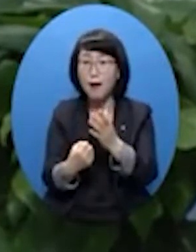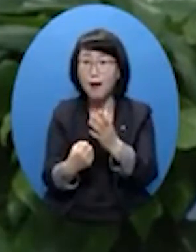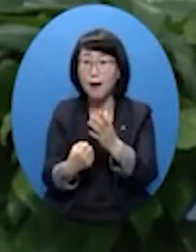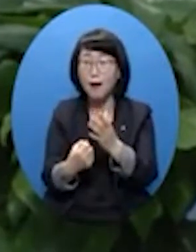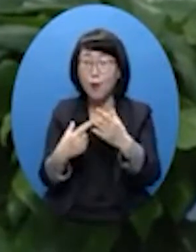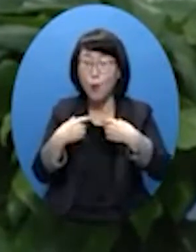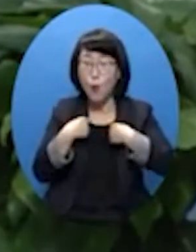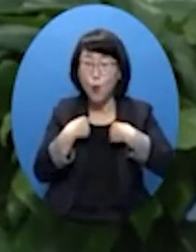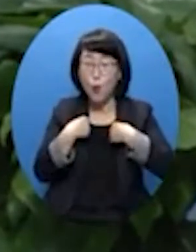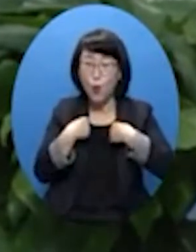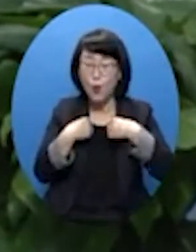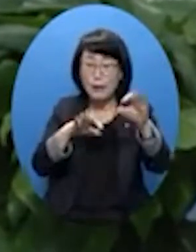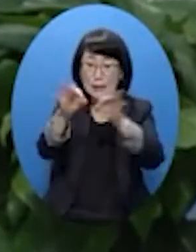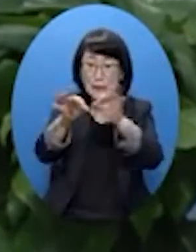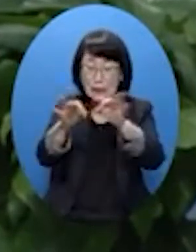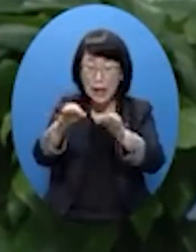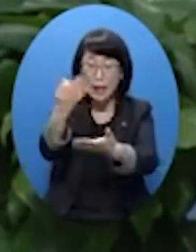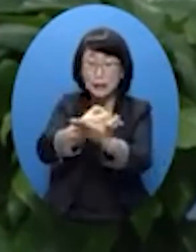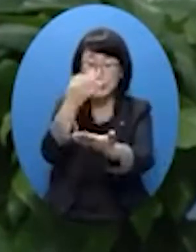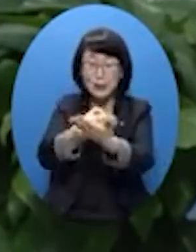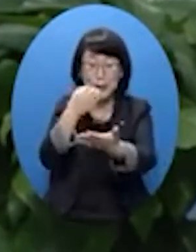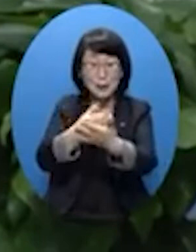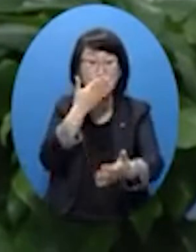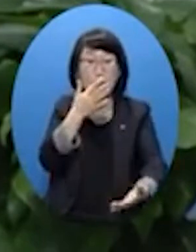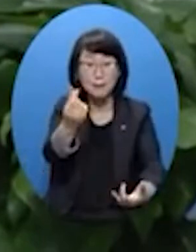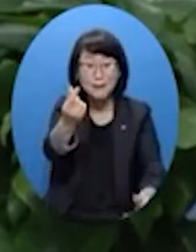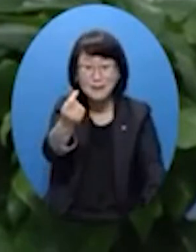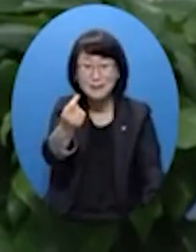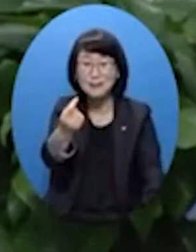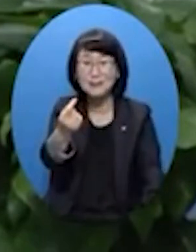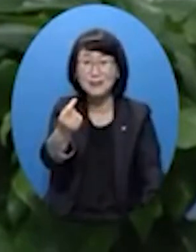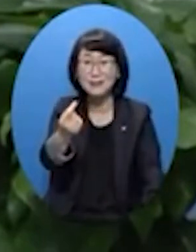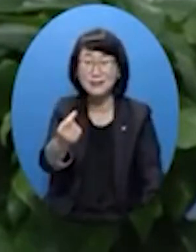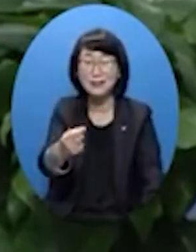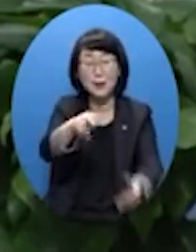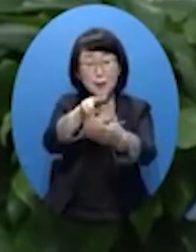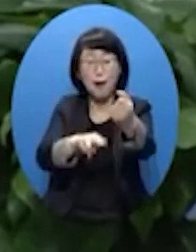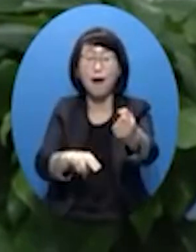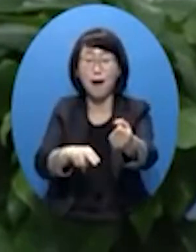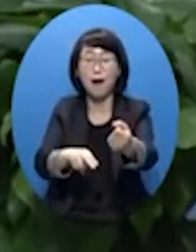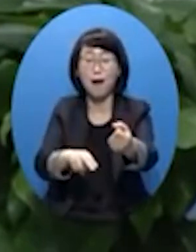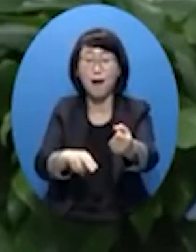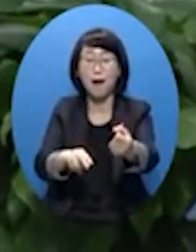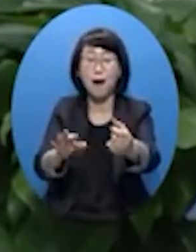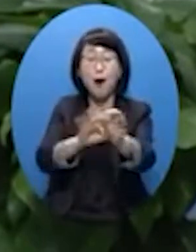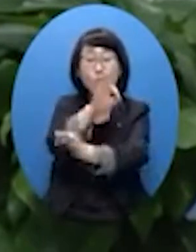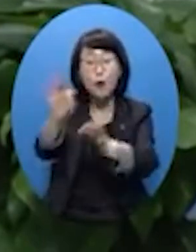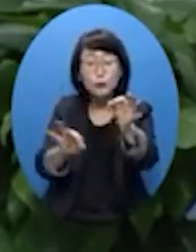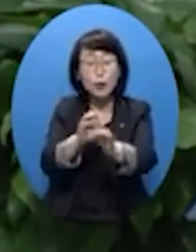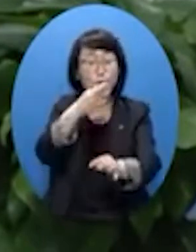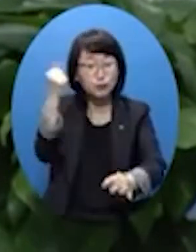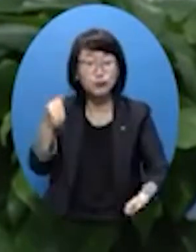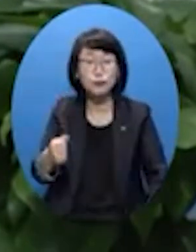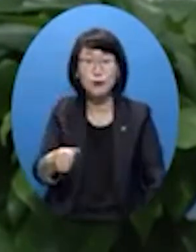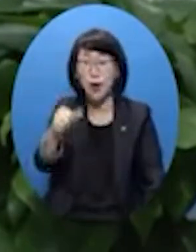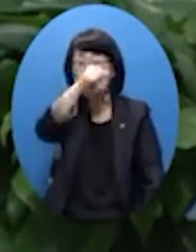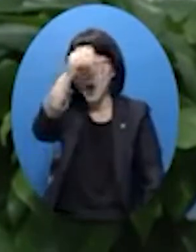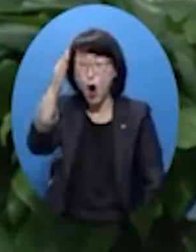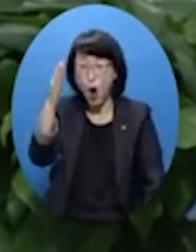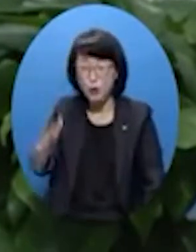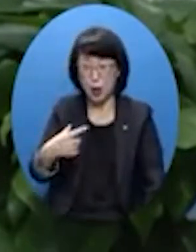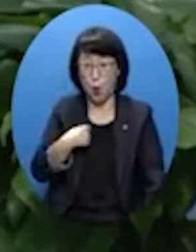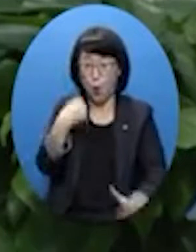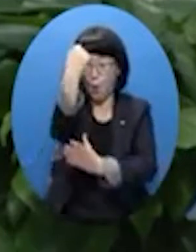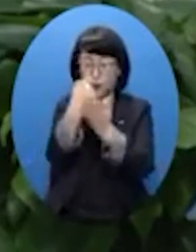옷장 수들이 또 술 만들어 또 그것을 가지고 판매를 하고 그 경제가 돌아가는 것입니다 평생 r 나루 로